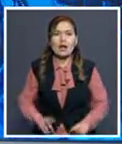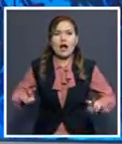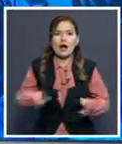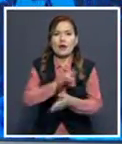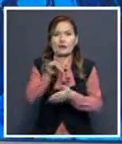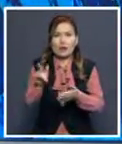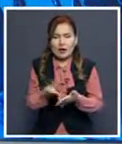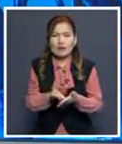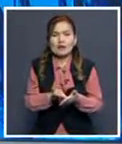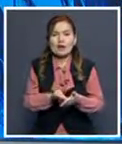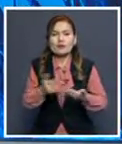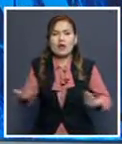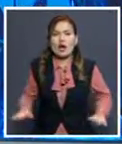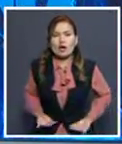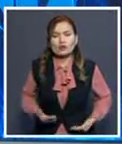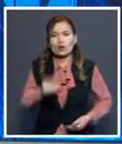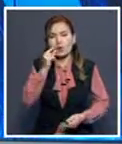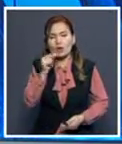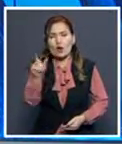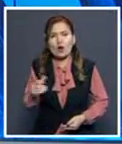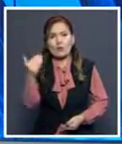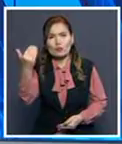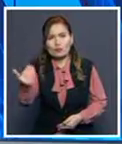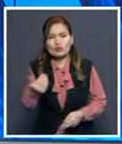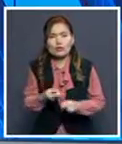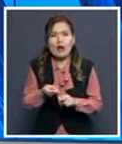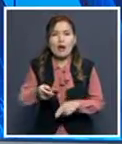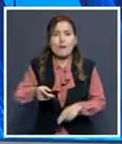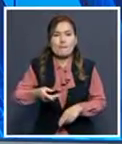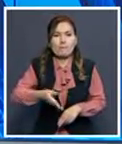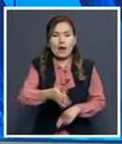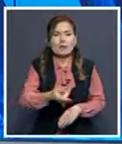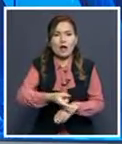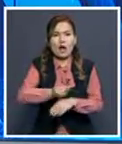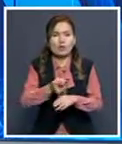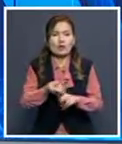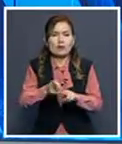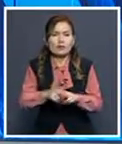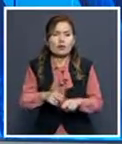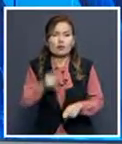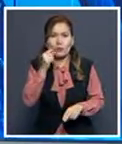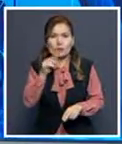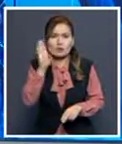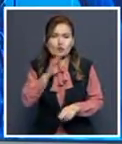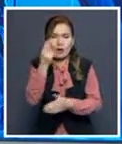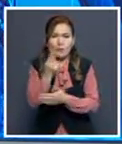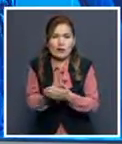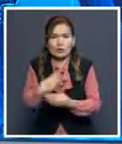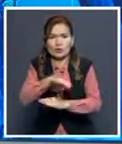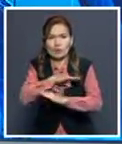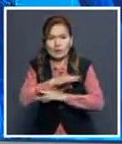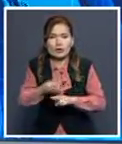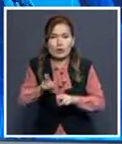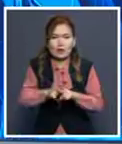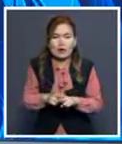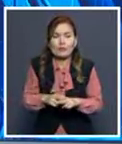Астана тұрғыны балық аулаймын деп суға батып кетті. Ол Ақмола облысы Аршалы ауданы аумағындағы су айдынына өзі жалғыз барған. Үстінде құтқару